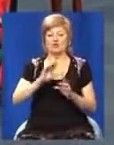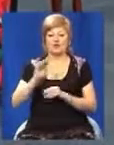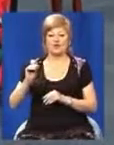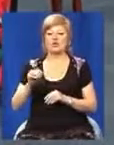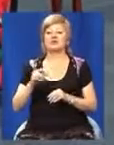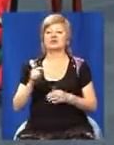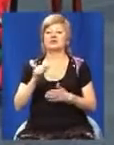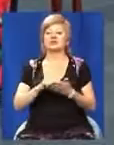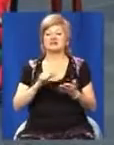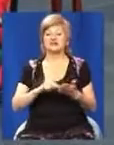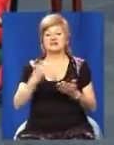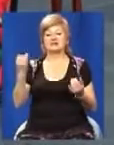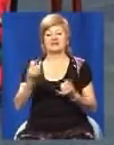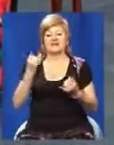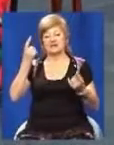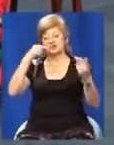Поучить стихи, посмотреть мультик,